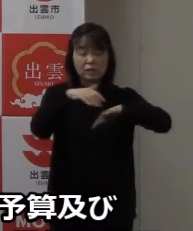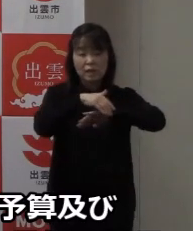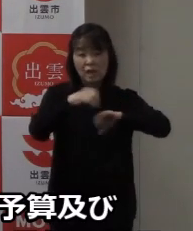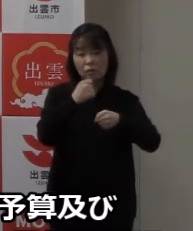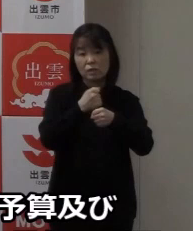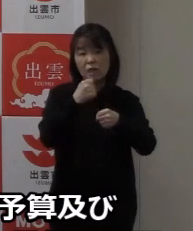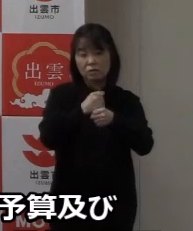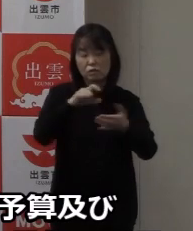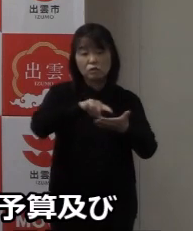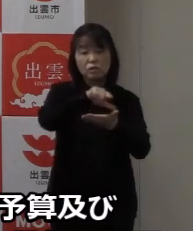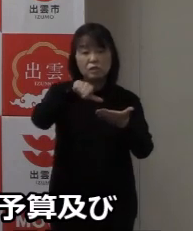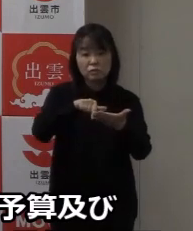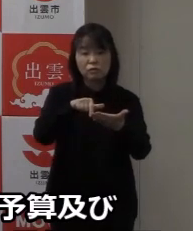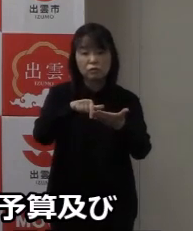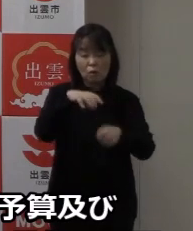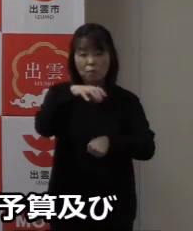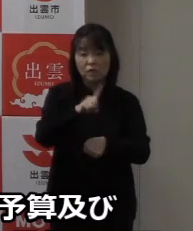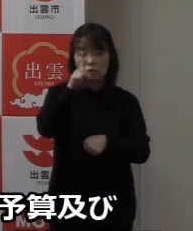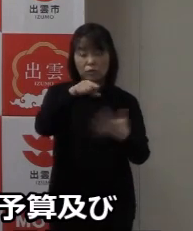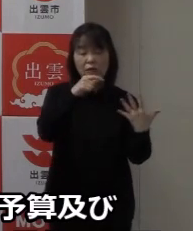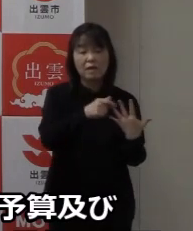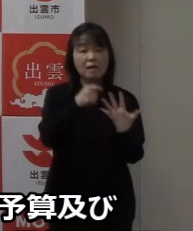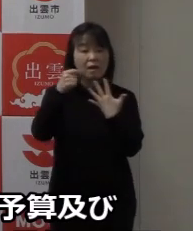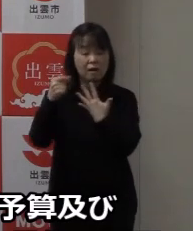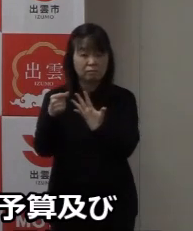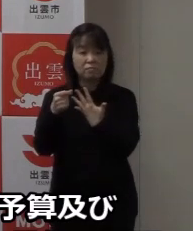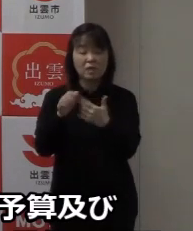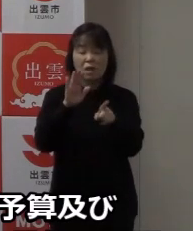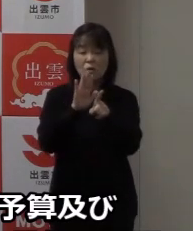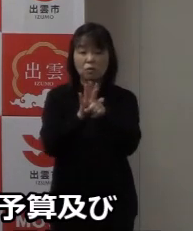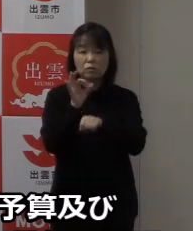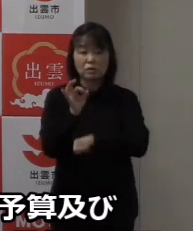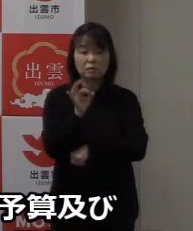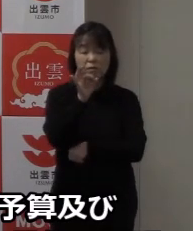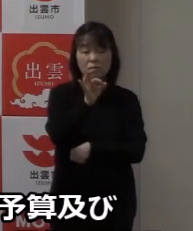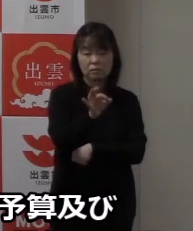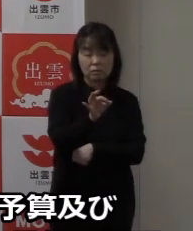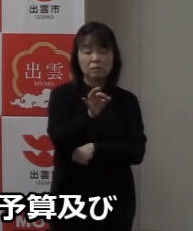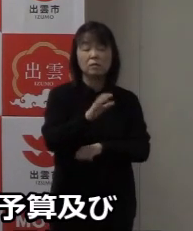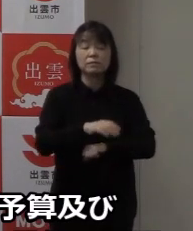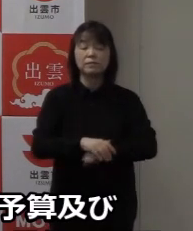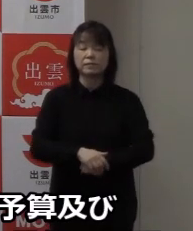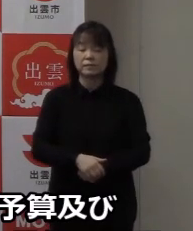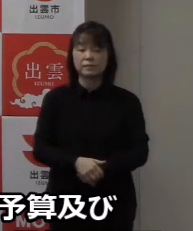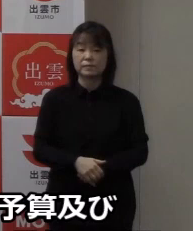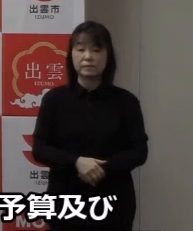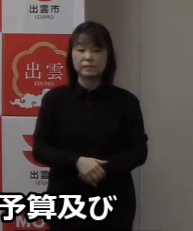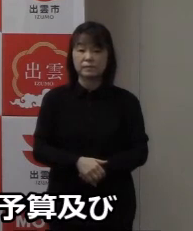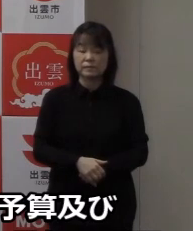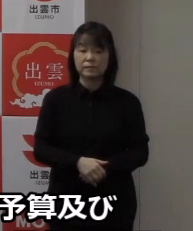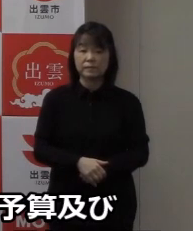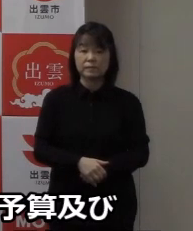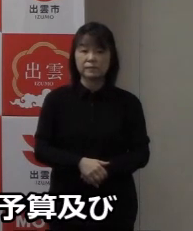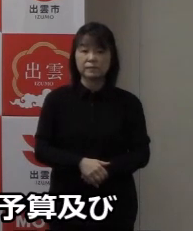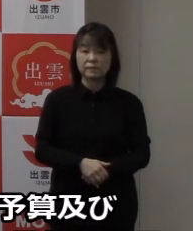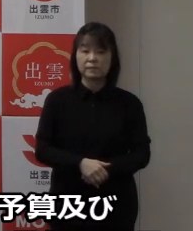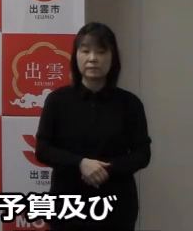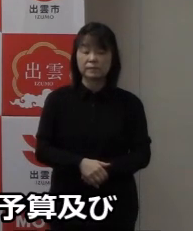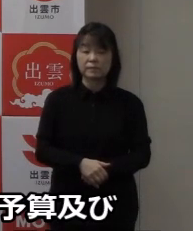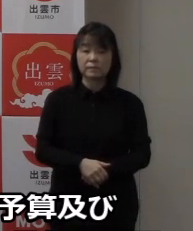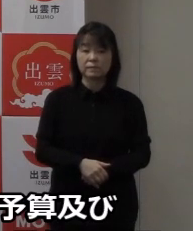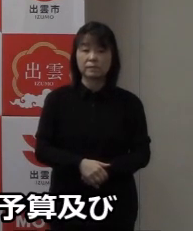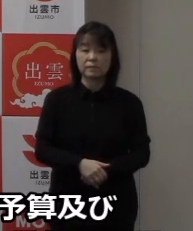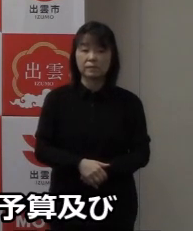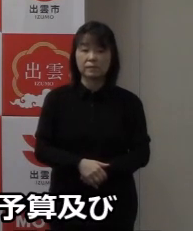円で、まあ、1地区を想定してですね、上乗せをするという事業でございます